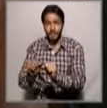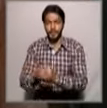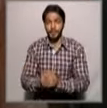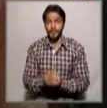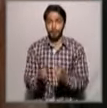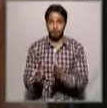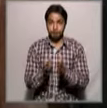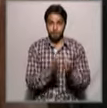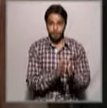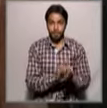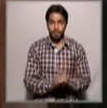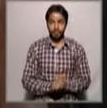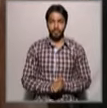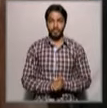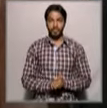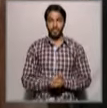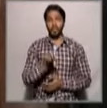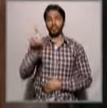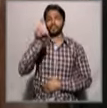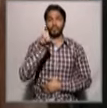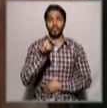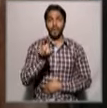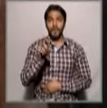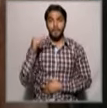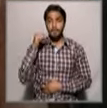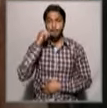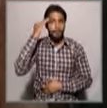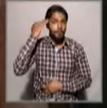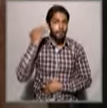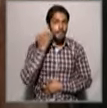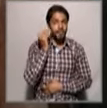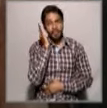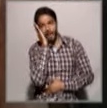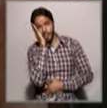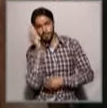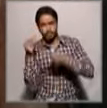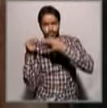في المنام هي تقول لك يقول لي بنتك